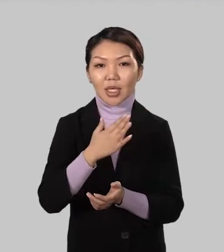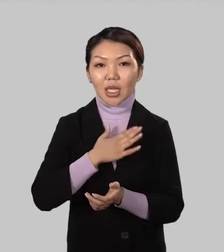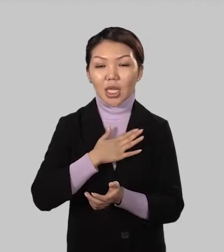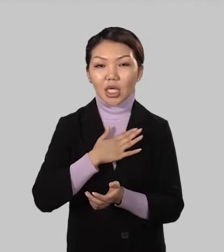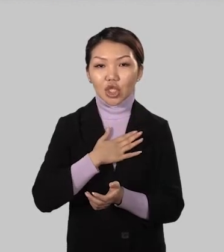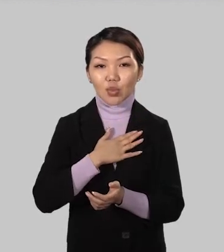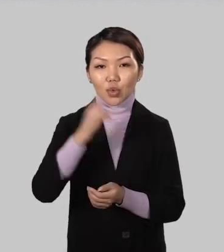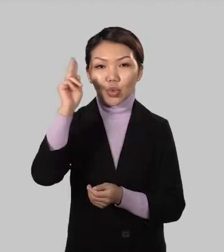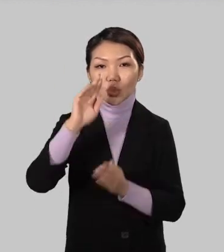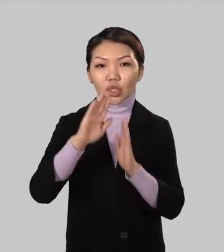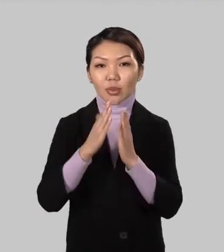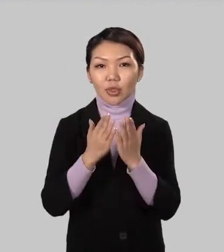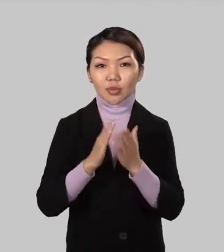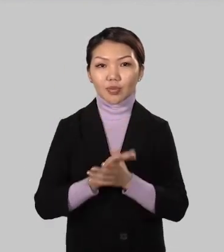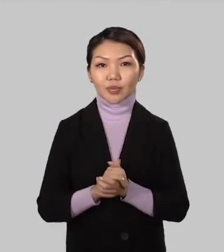учебнику